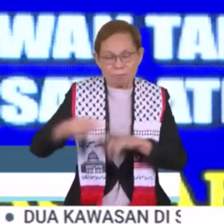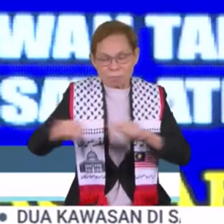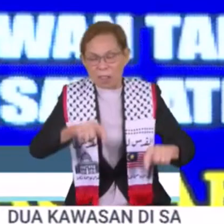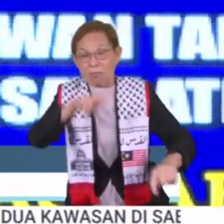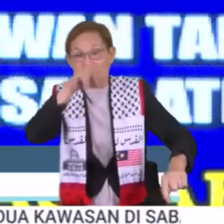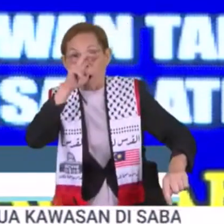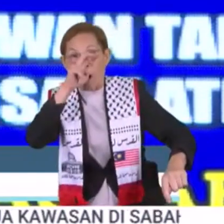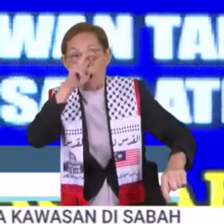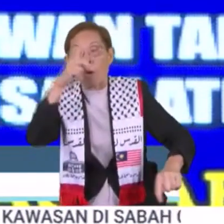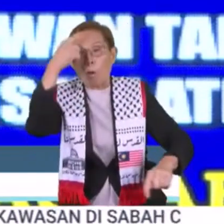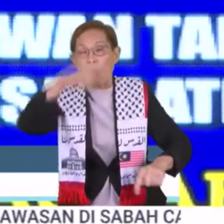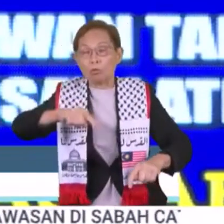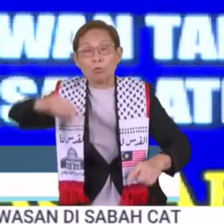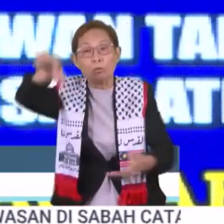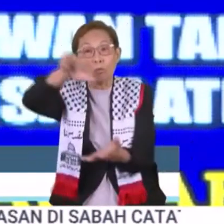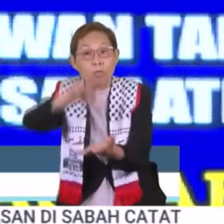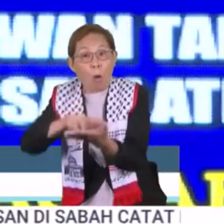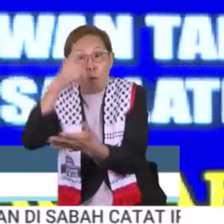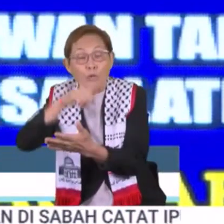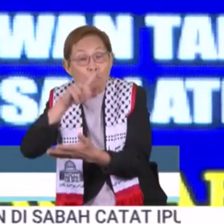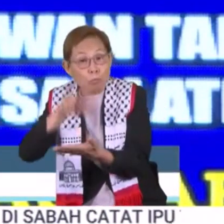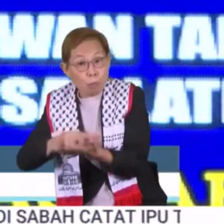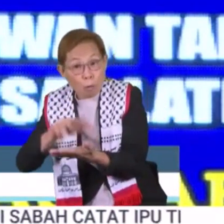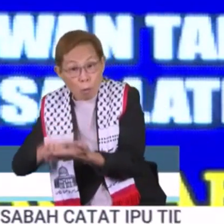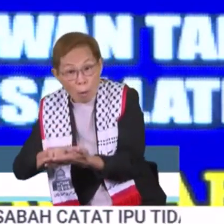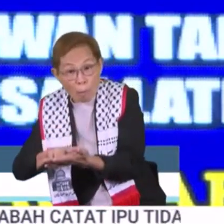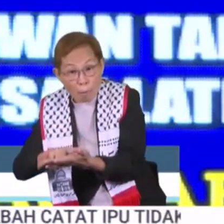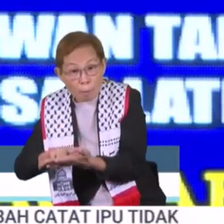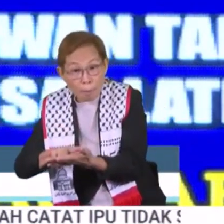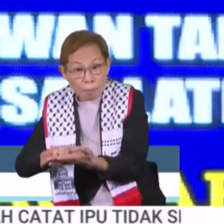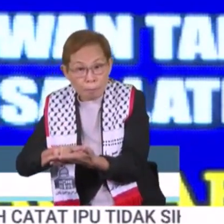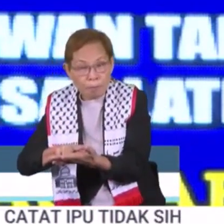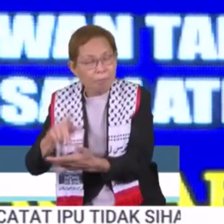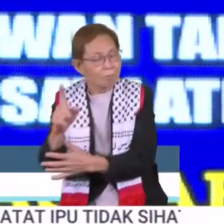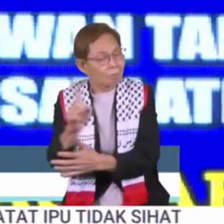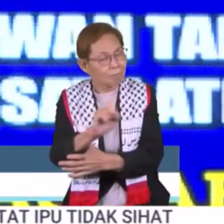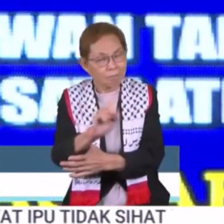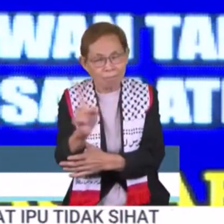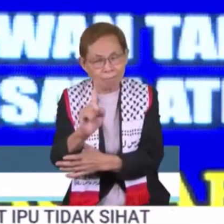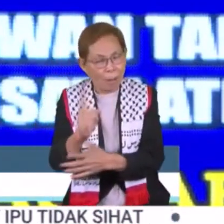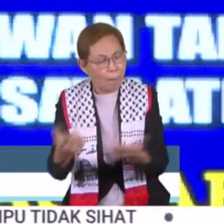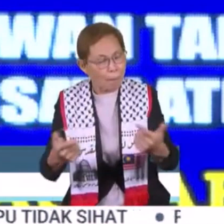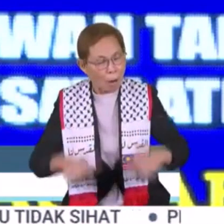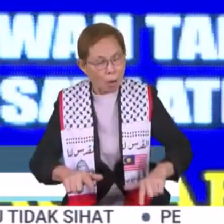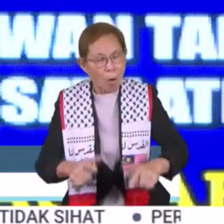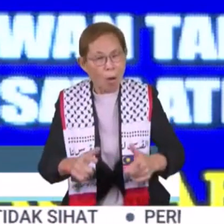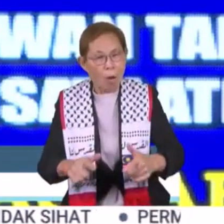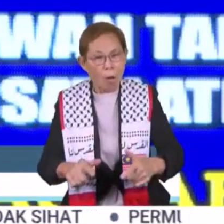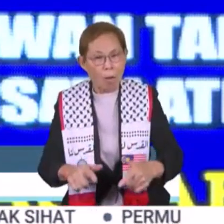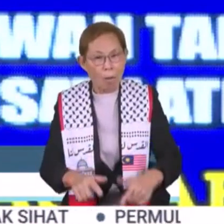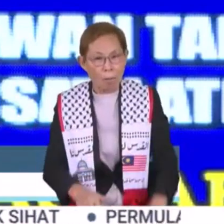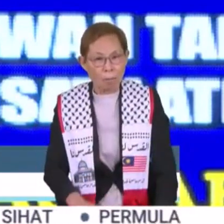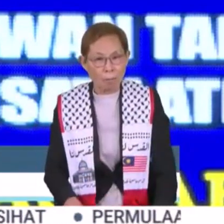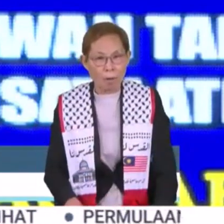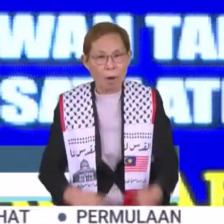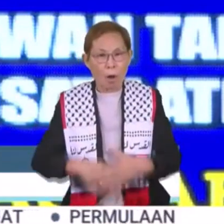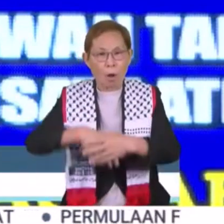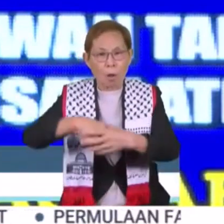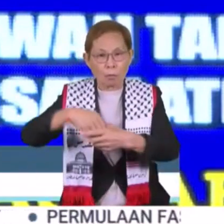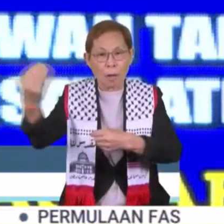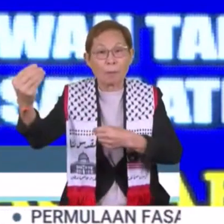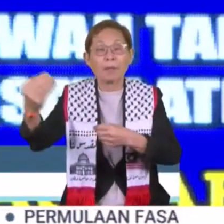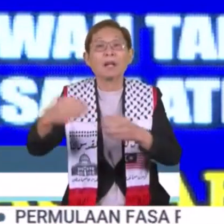tegas untuk menentukan supaya jangan berlaku Geran luar daripada